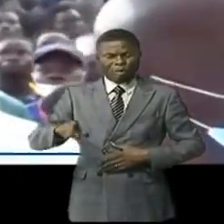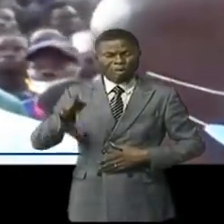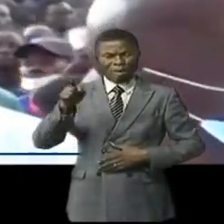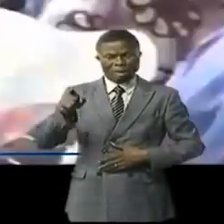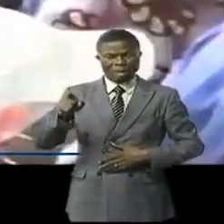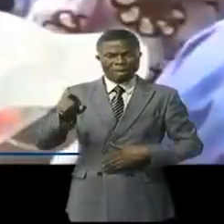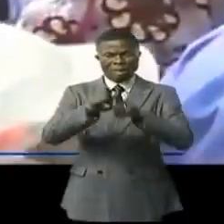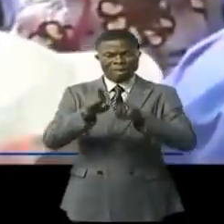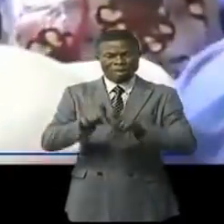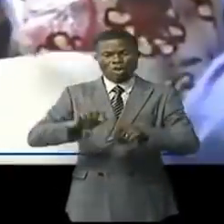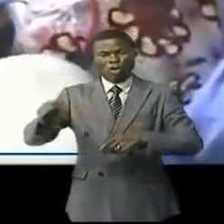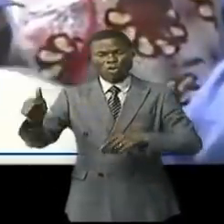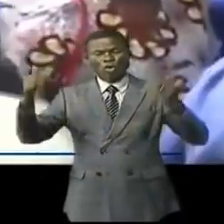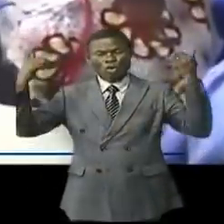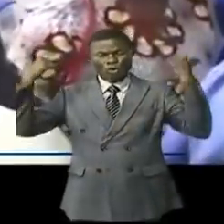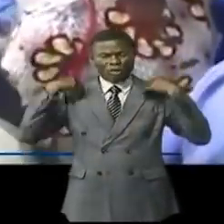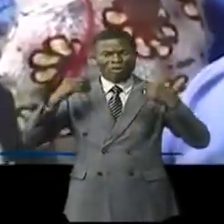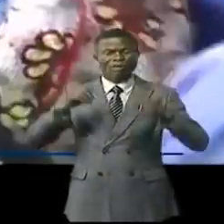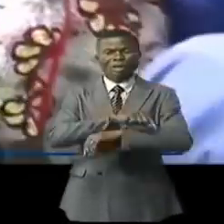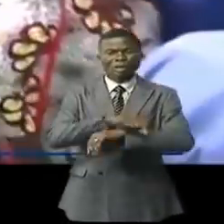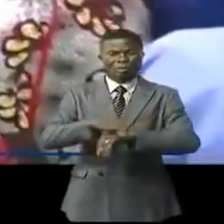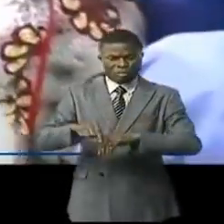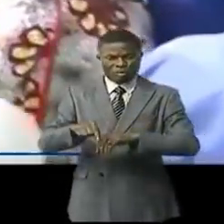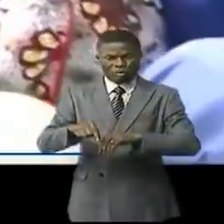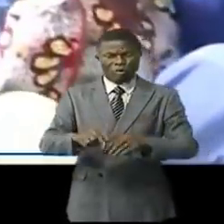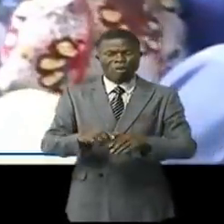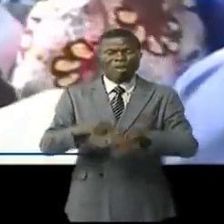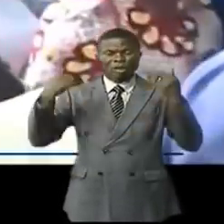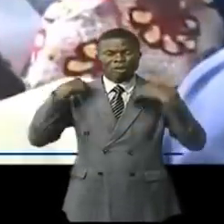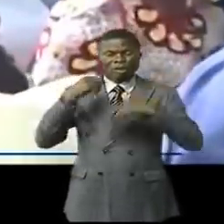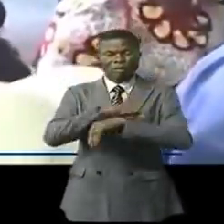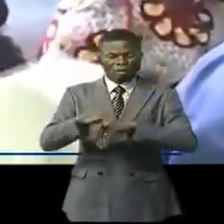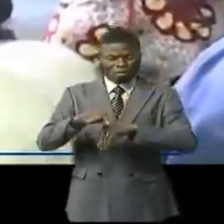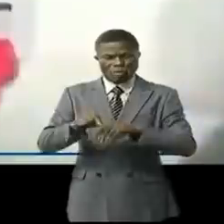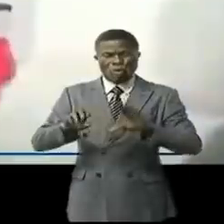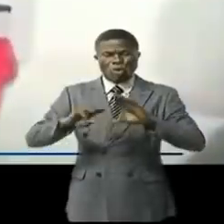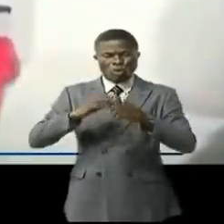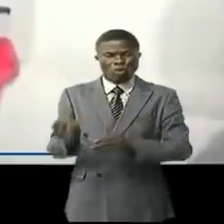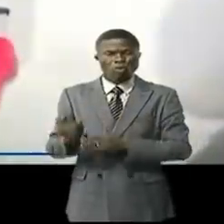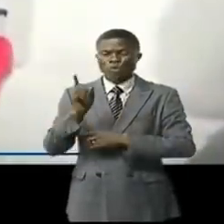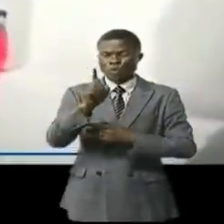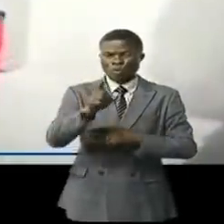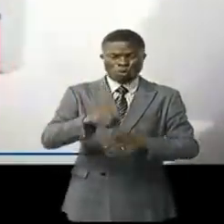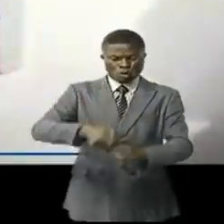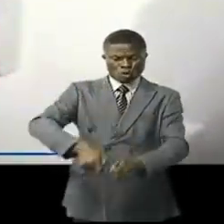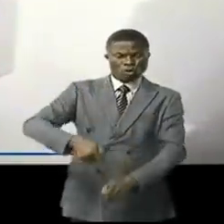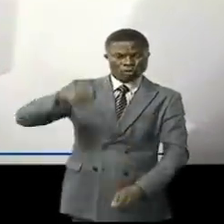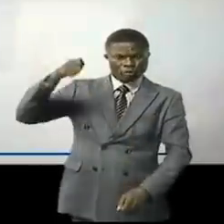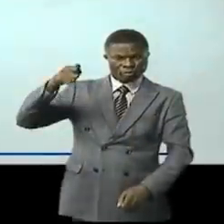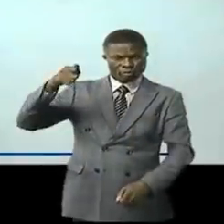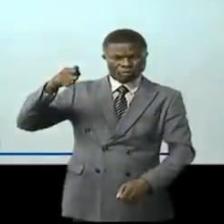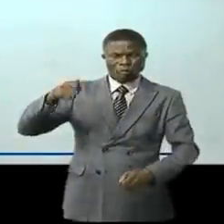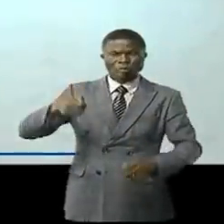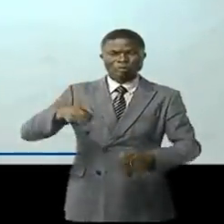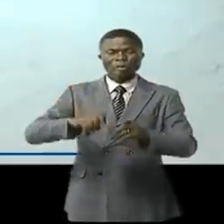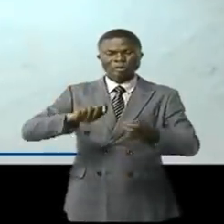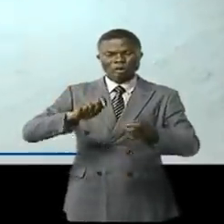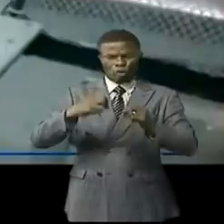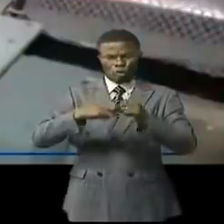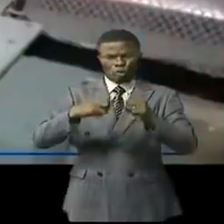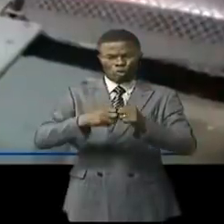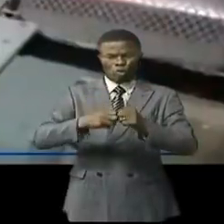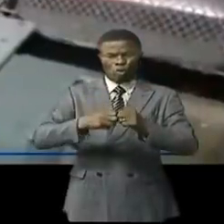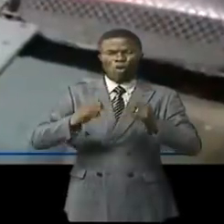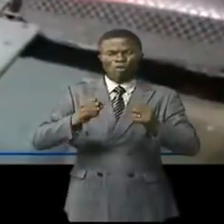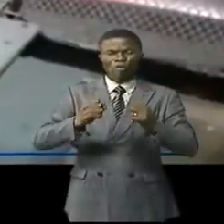et quelques autres membres de son gouvernement et ceux de son cabinet, a mis en service cette cabine dotée d'un transformateur d'une capacité